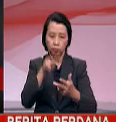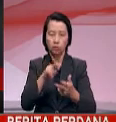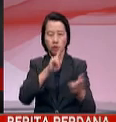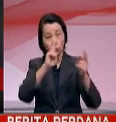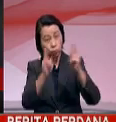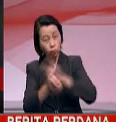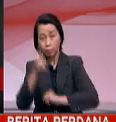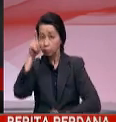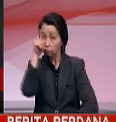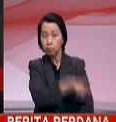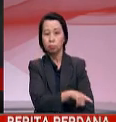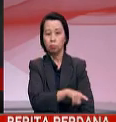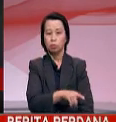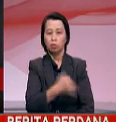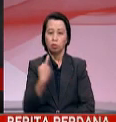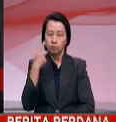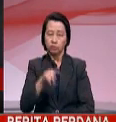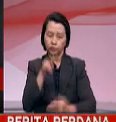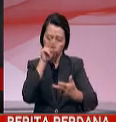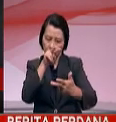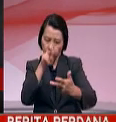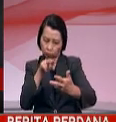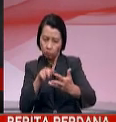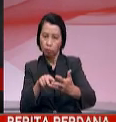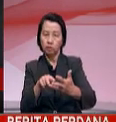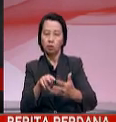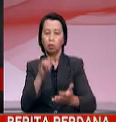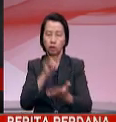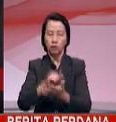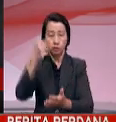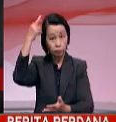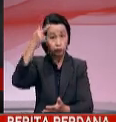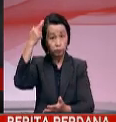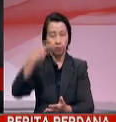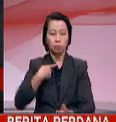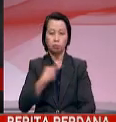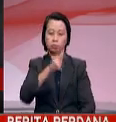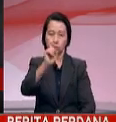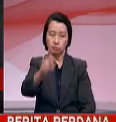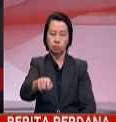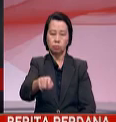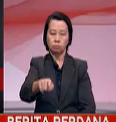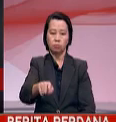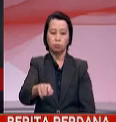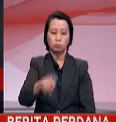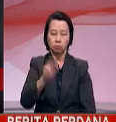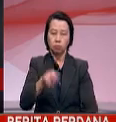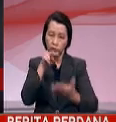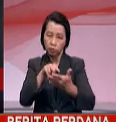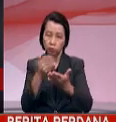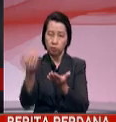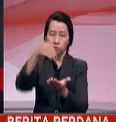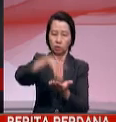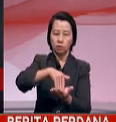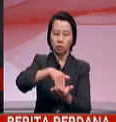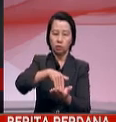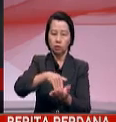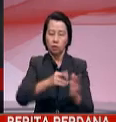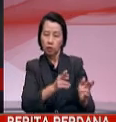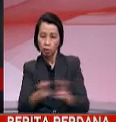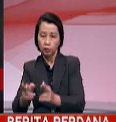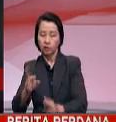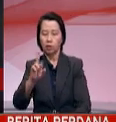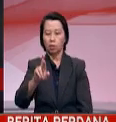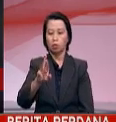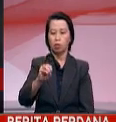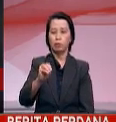berubah dengan ketara. Dan ini harus diambil perhatian. Itu antara sebab kenapa perlu dilihat semula rancangan